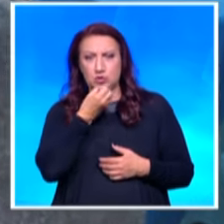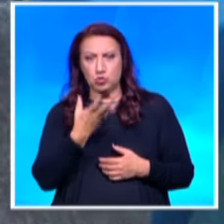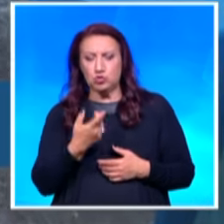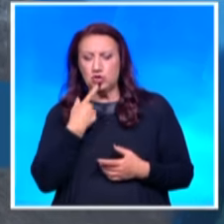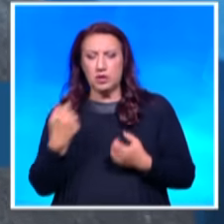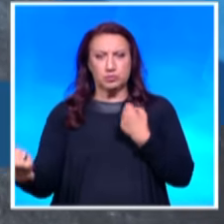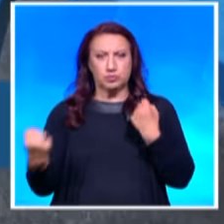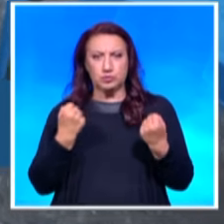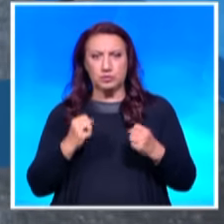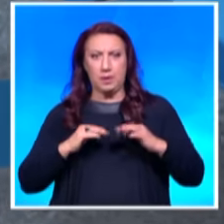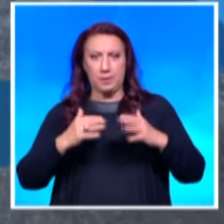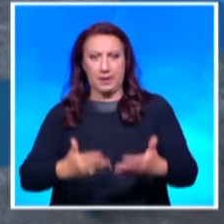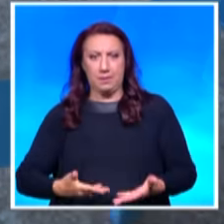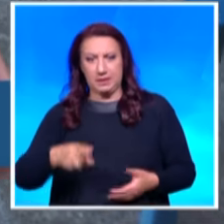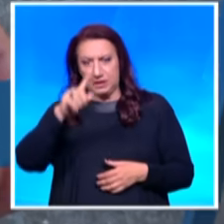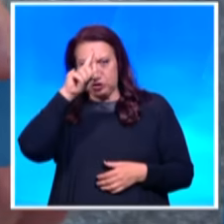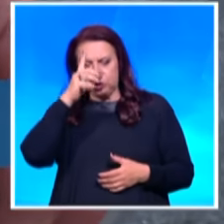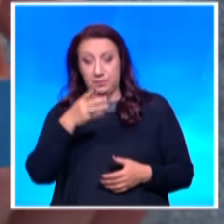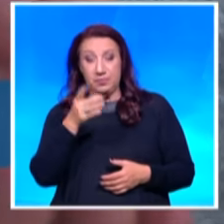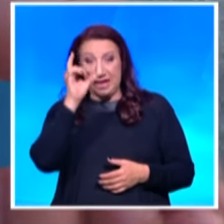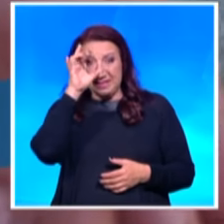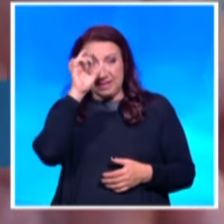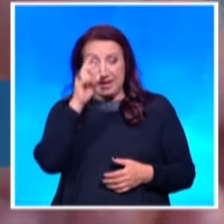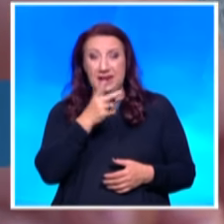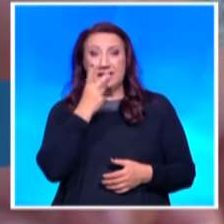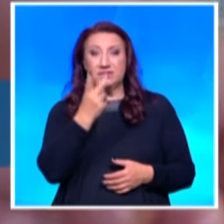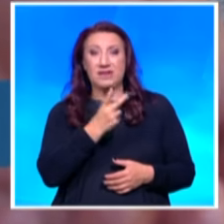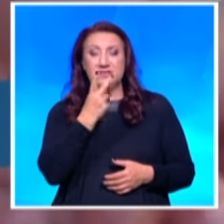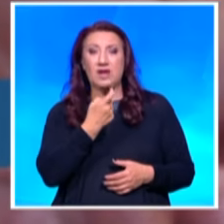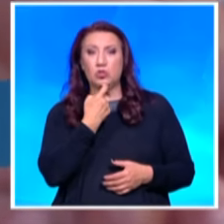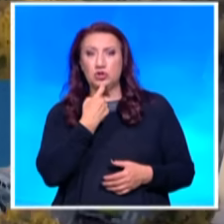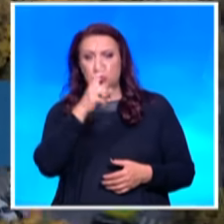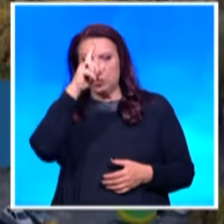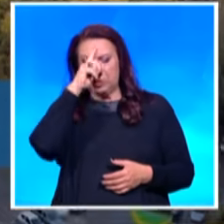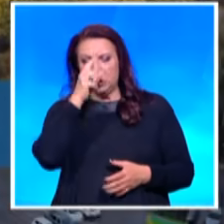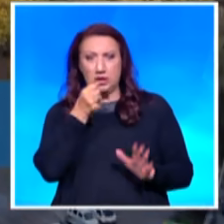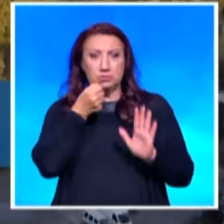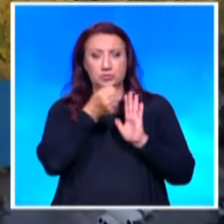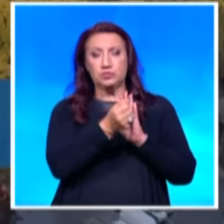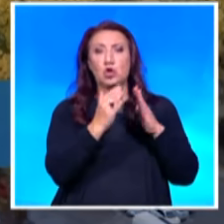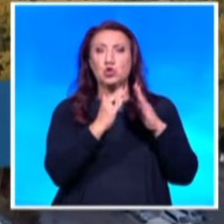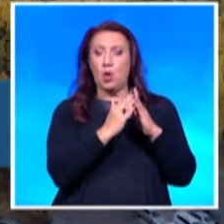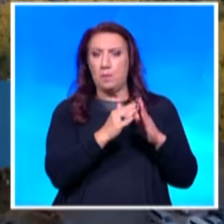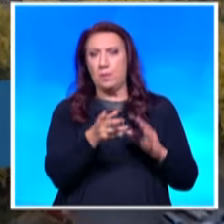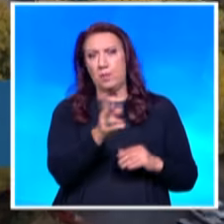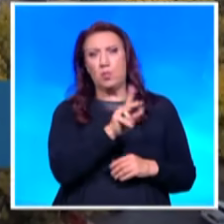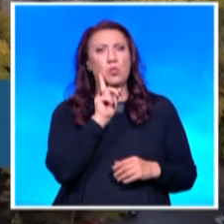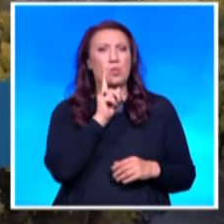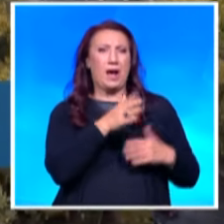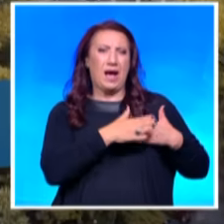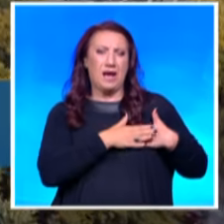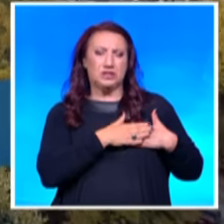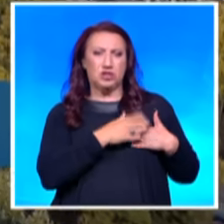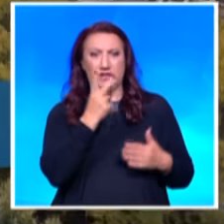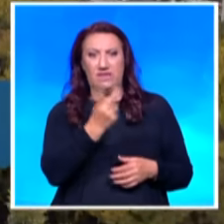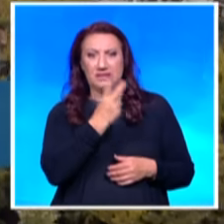В неделя 22-годишното момиче е затворено в дома на 19-годишния си бивш приятел. По данни на разследващите, няма доказателства